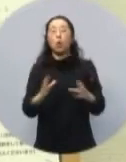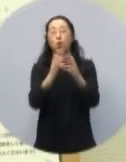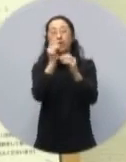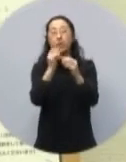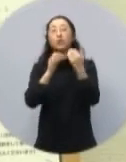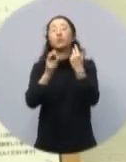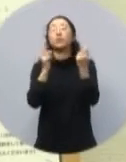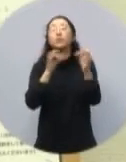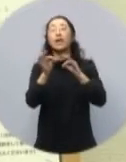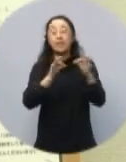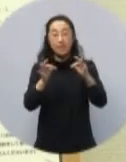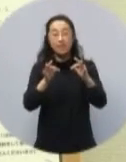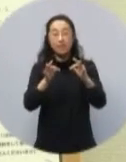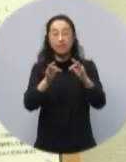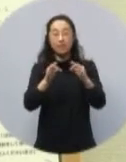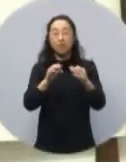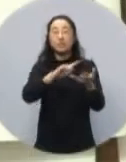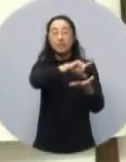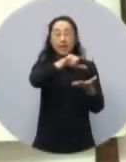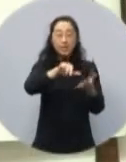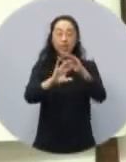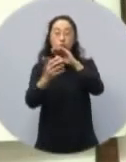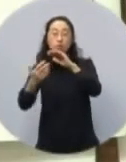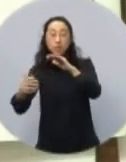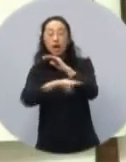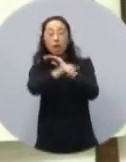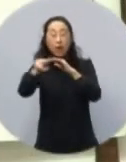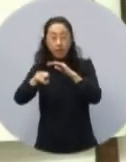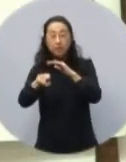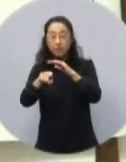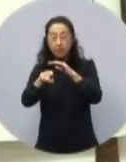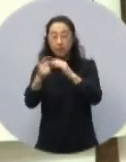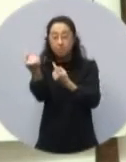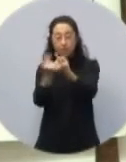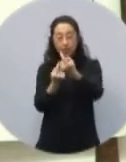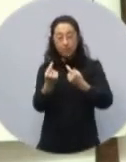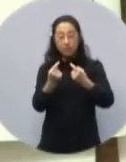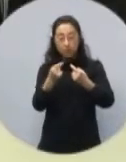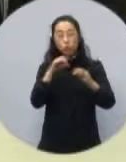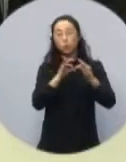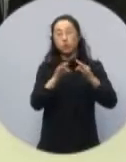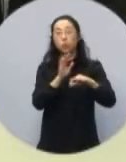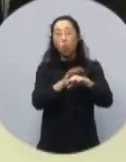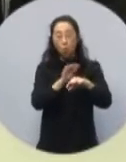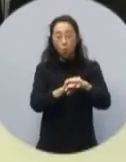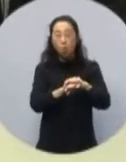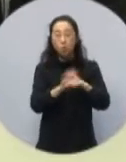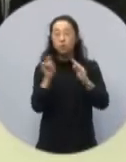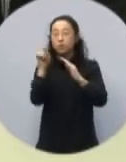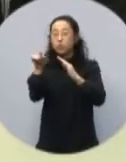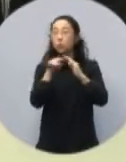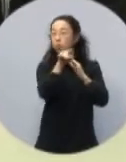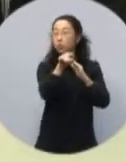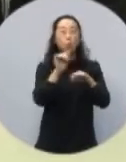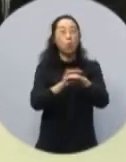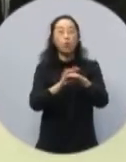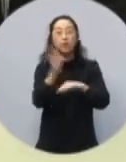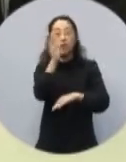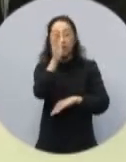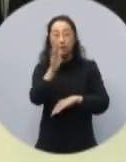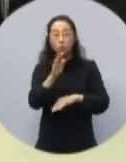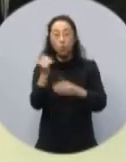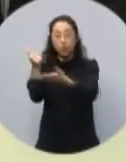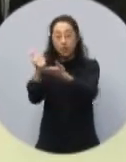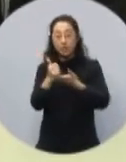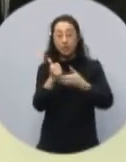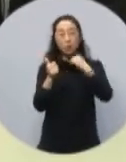的な活動エリアは主に茅ヶ崎、藤沢で来店型ショップをしております。外回り営業ではなく、お客